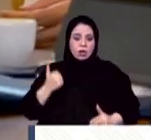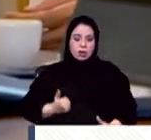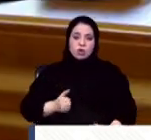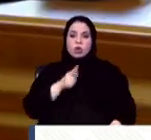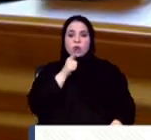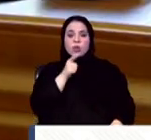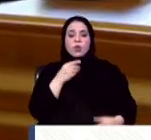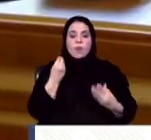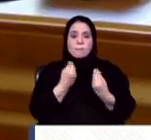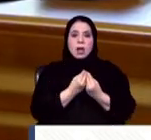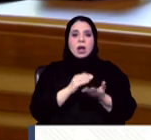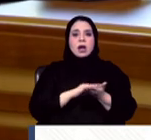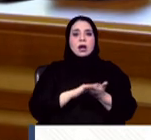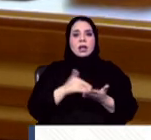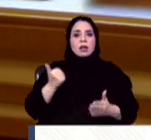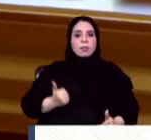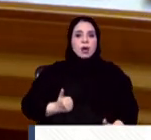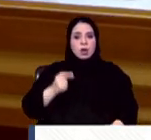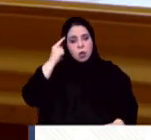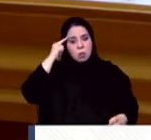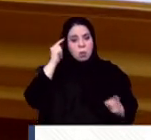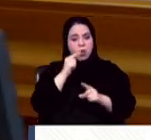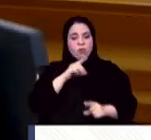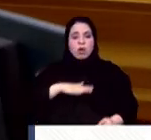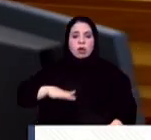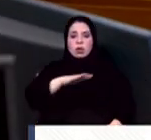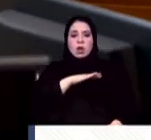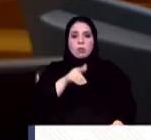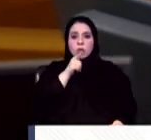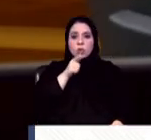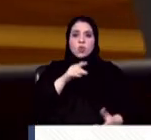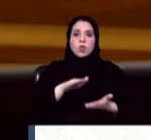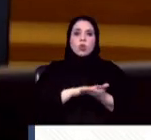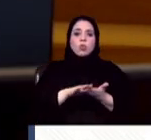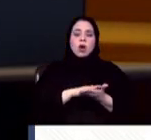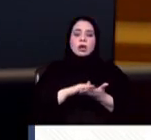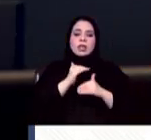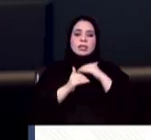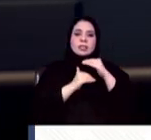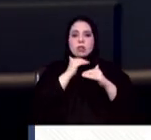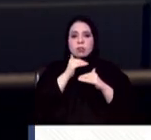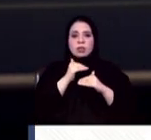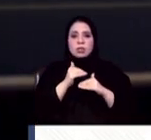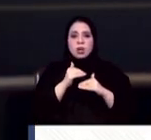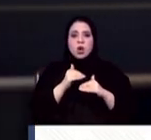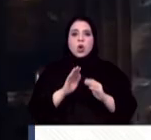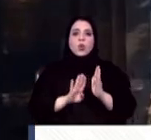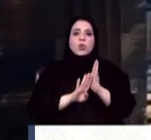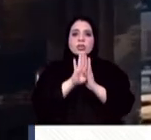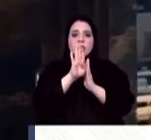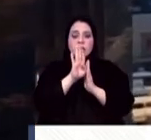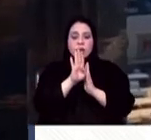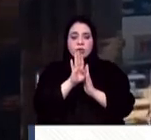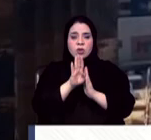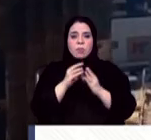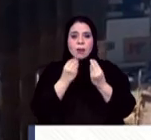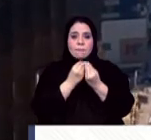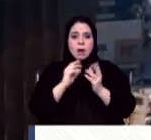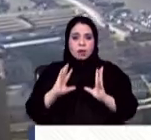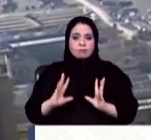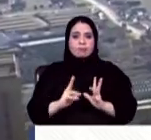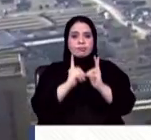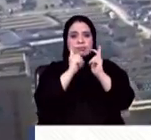لتبقى البحرين كما عهدها الجميع واحه للتنميه والتقدم والازدهار